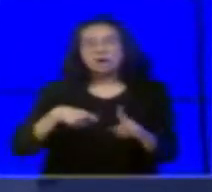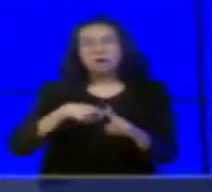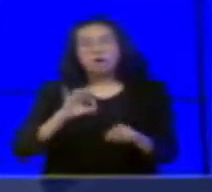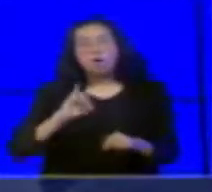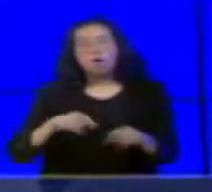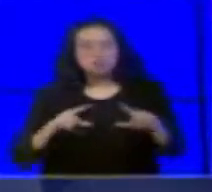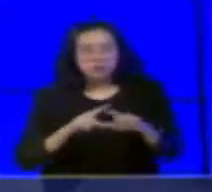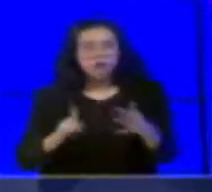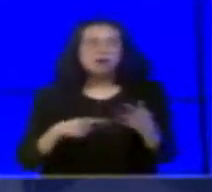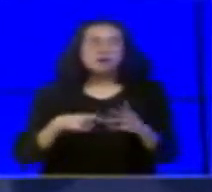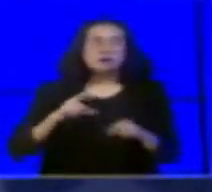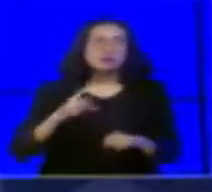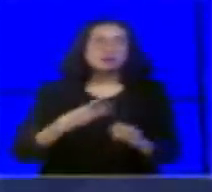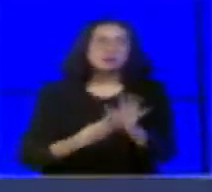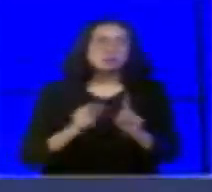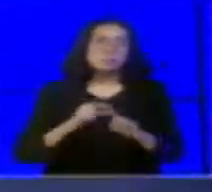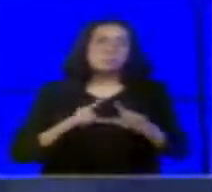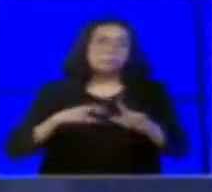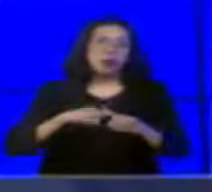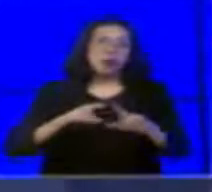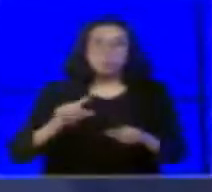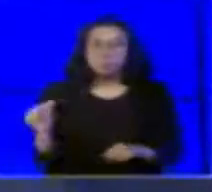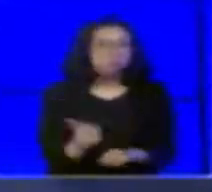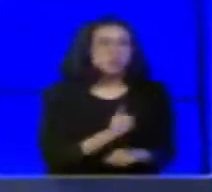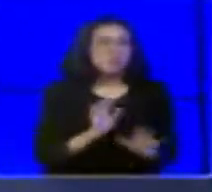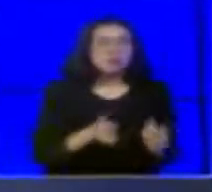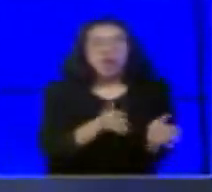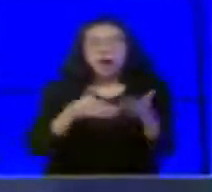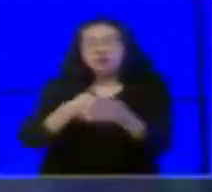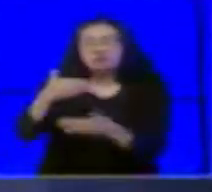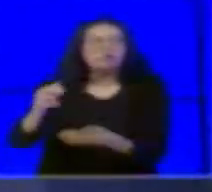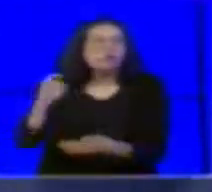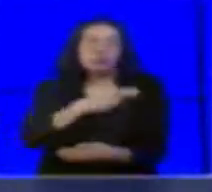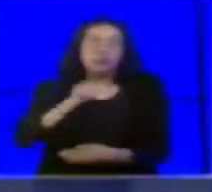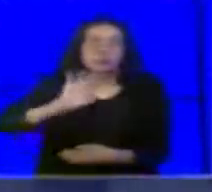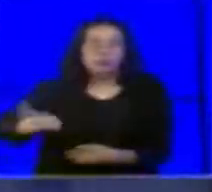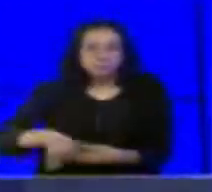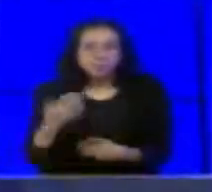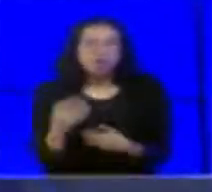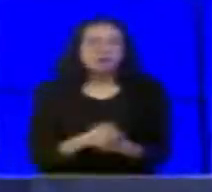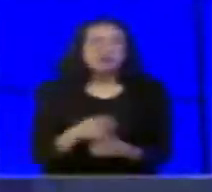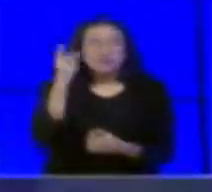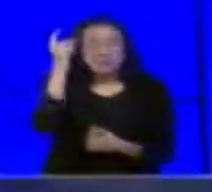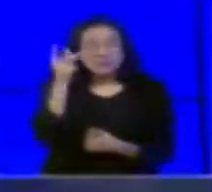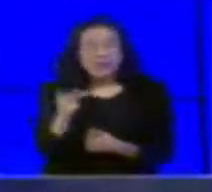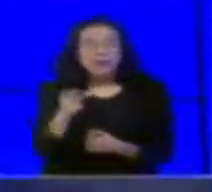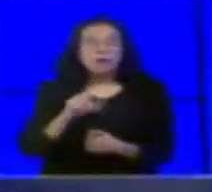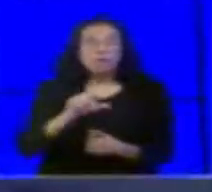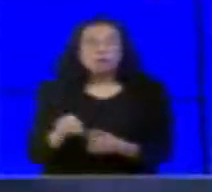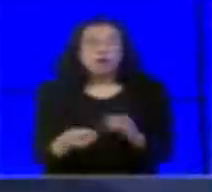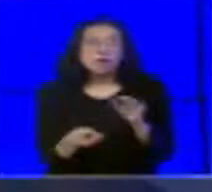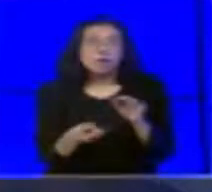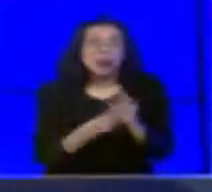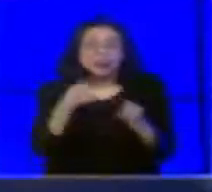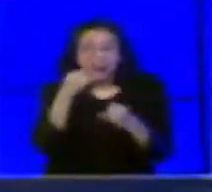serempak, juga di beberapa wilayah di seluruh Indonesia. Perum Bulog berencana menyerap panen di akhir Maret hingga awal April mendatang